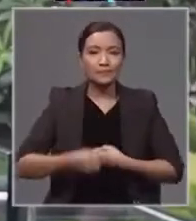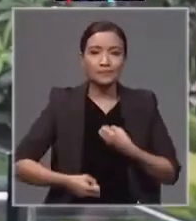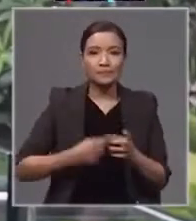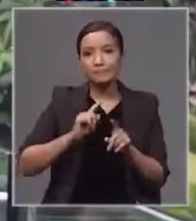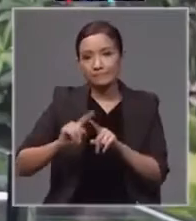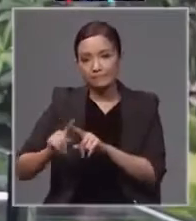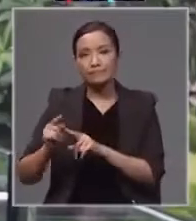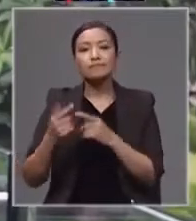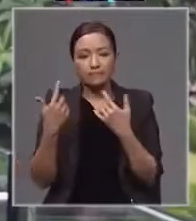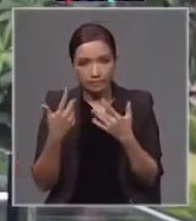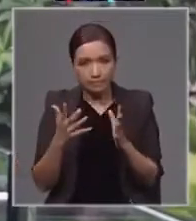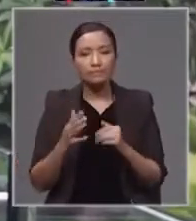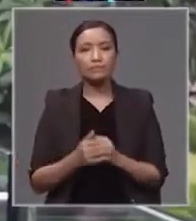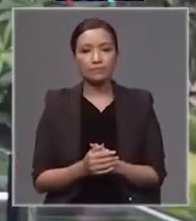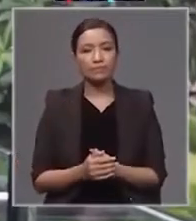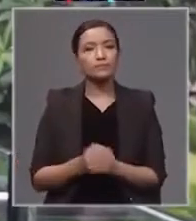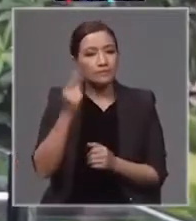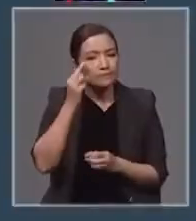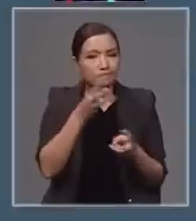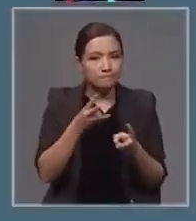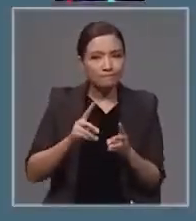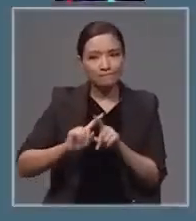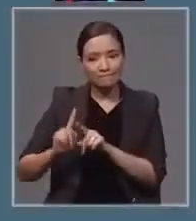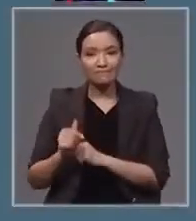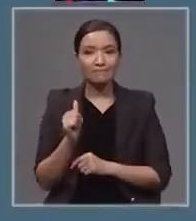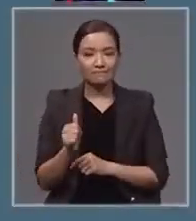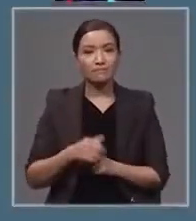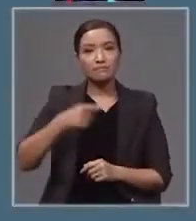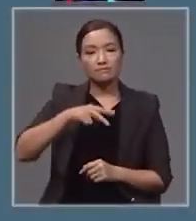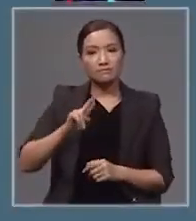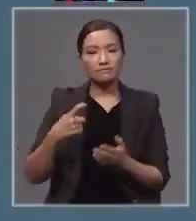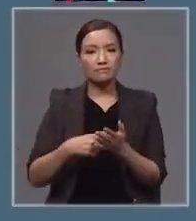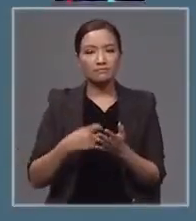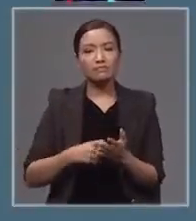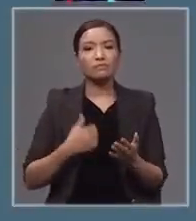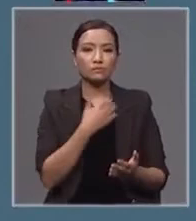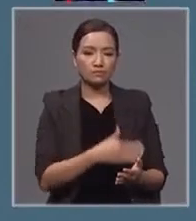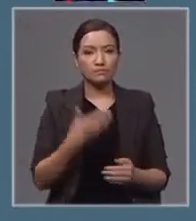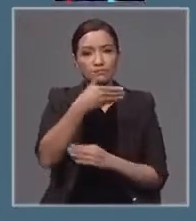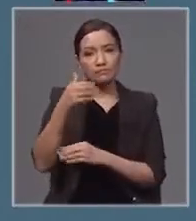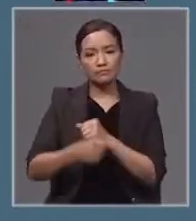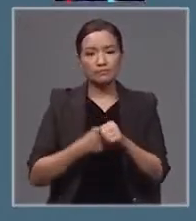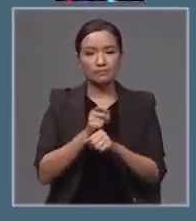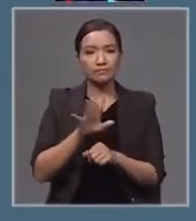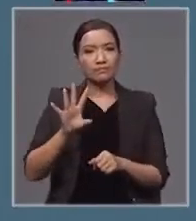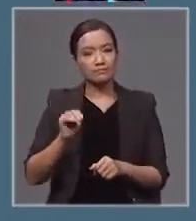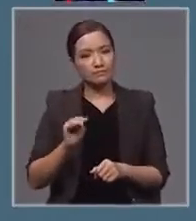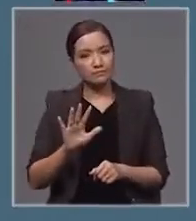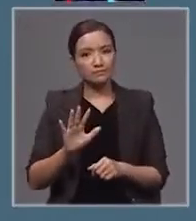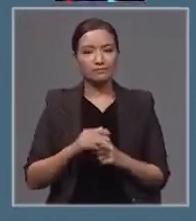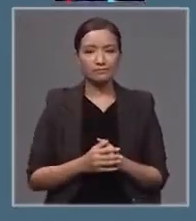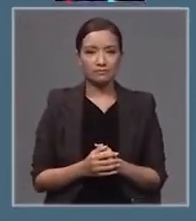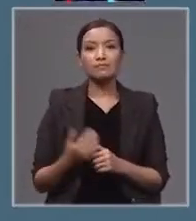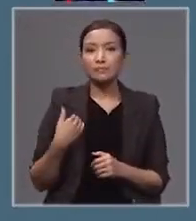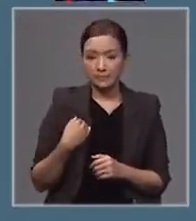เข้าสู่ช่วงเวลาของการหาทางออกได้เป็นอย่างดี พ.ร.บ.หลักประกันสุขภาพแห่งชาติพุทธศักราช